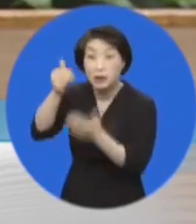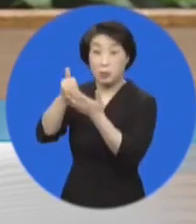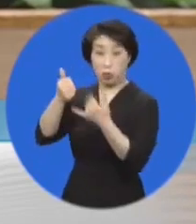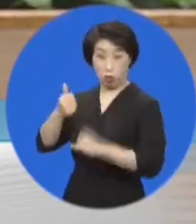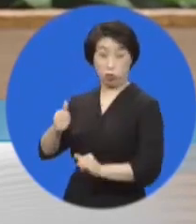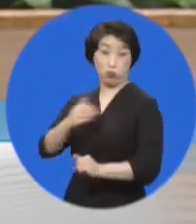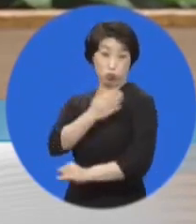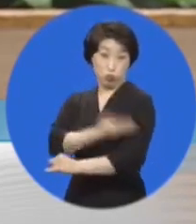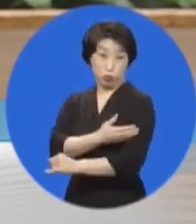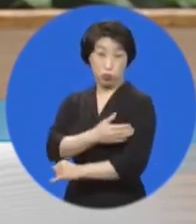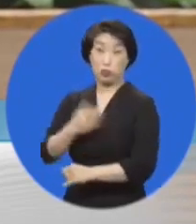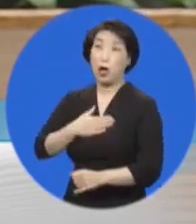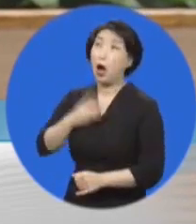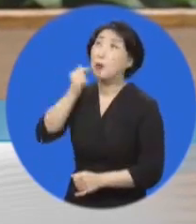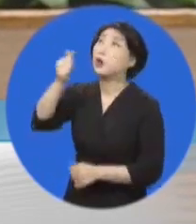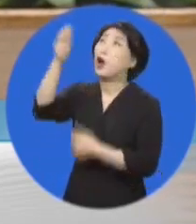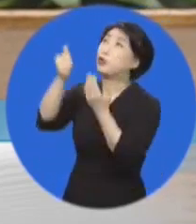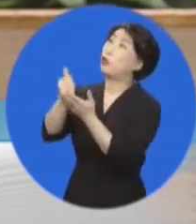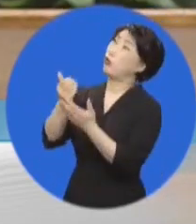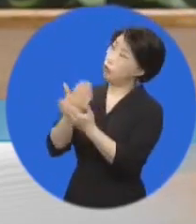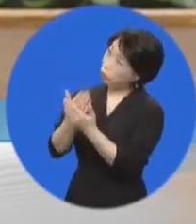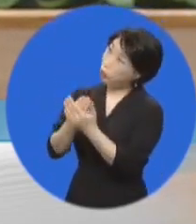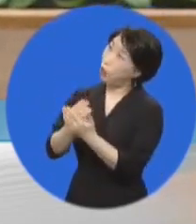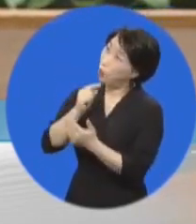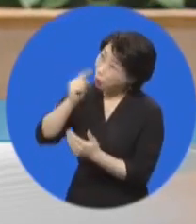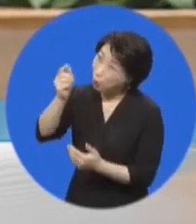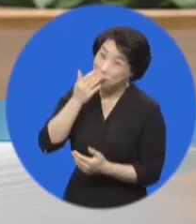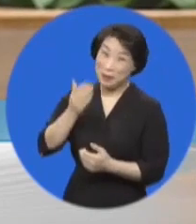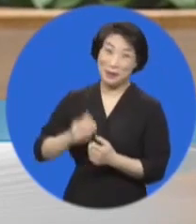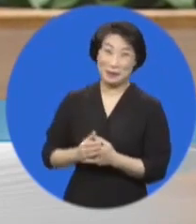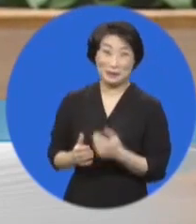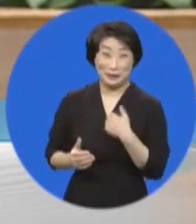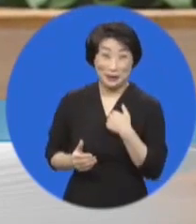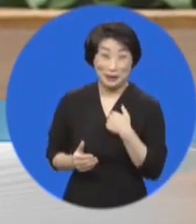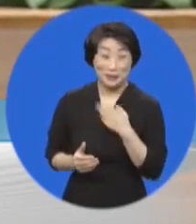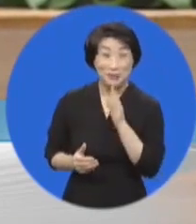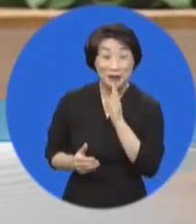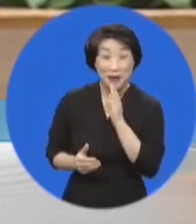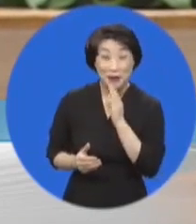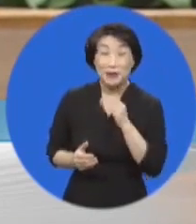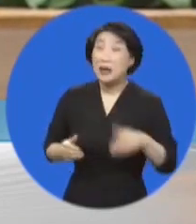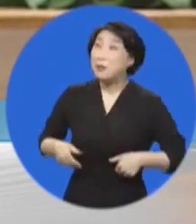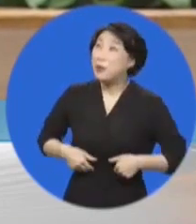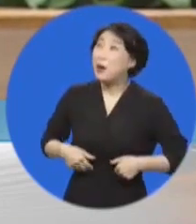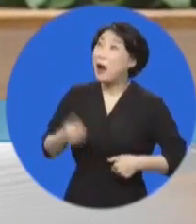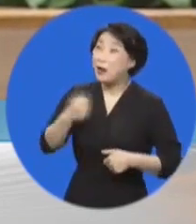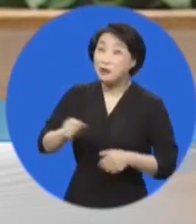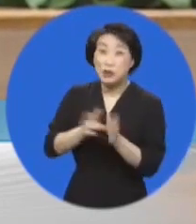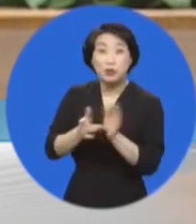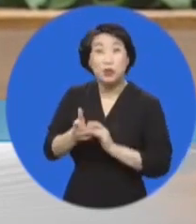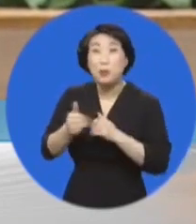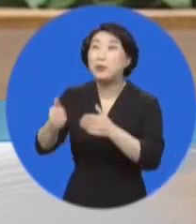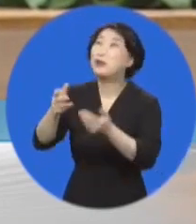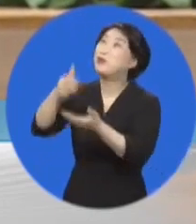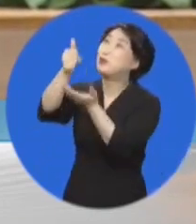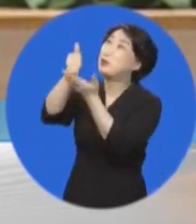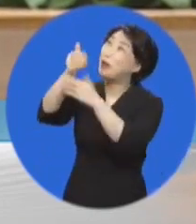자녀로서 아버지에게 달라는 것입니다. 내게 필요한 아들도 주신